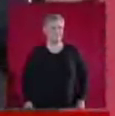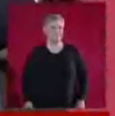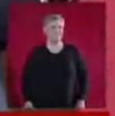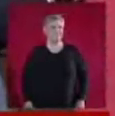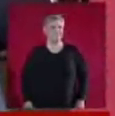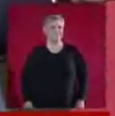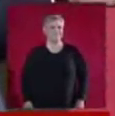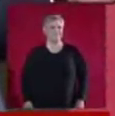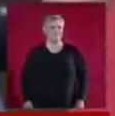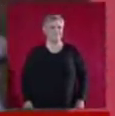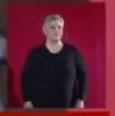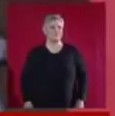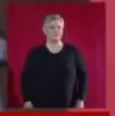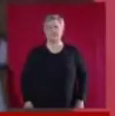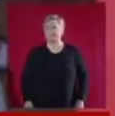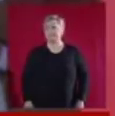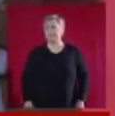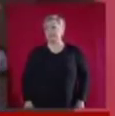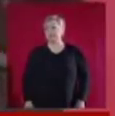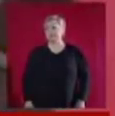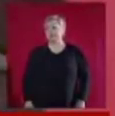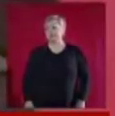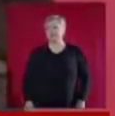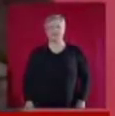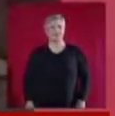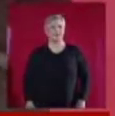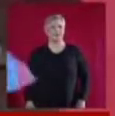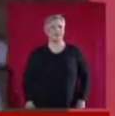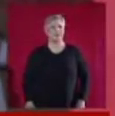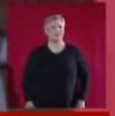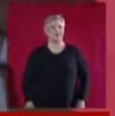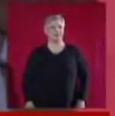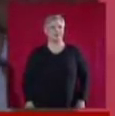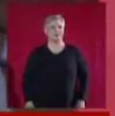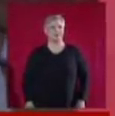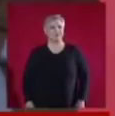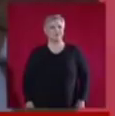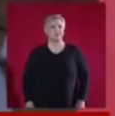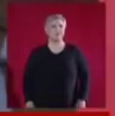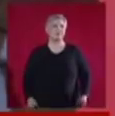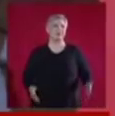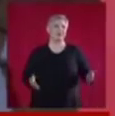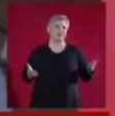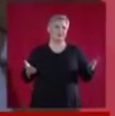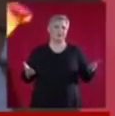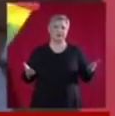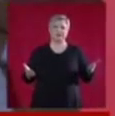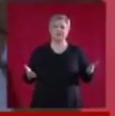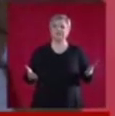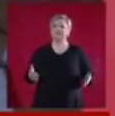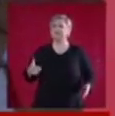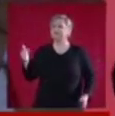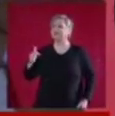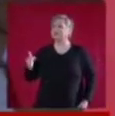καλπάκη βεβαίως σηκώθηκε όλο το γήπεδο όρθιο και δικαίως για την λουτσιάνα την